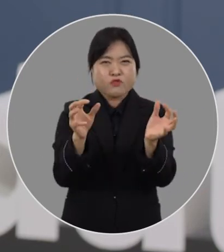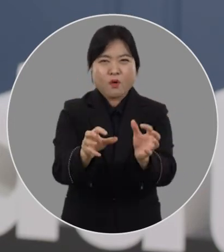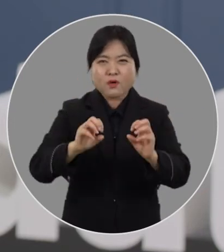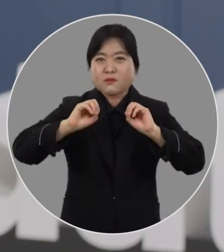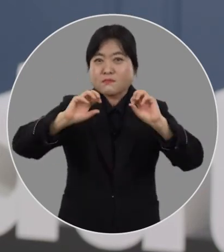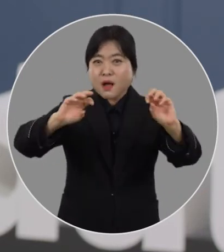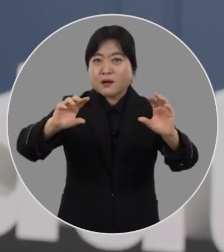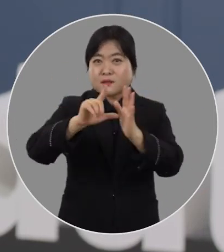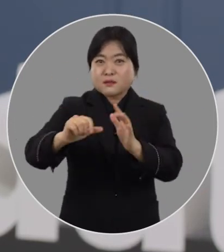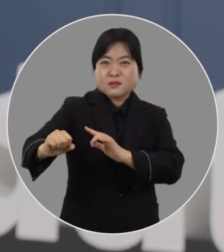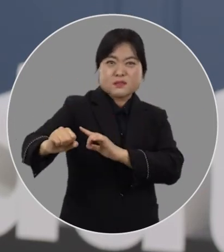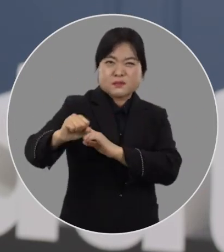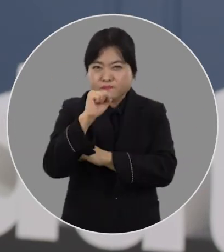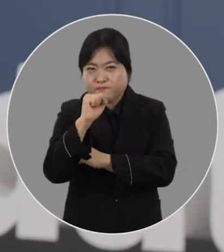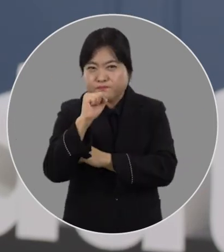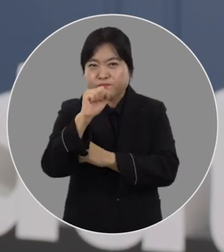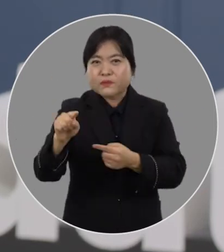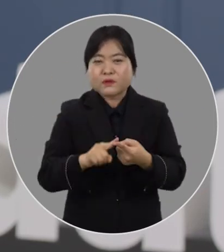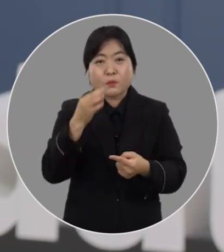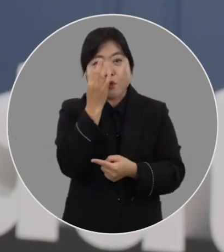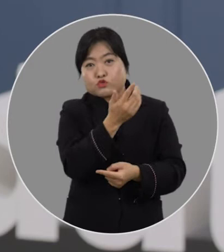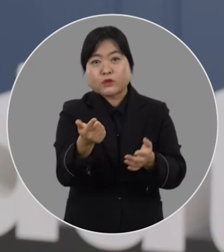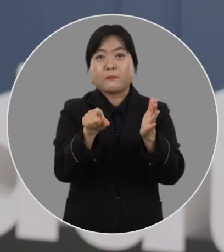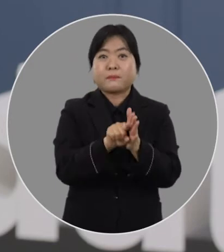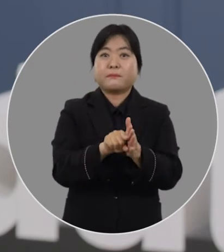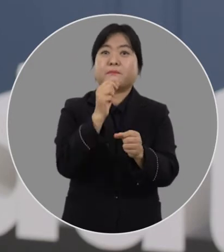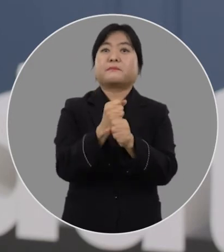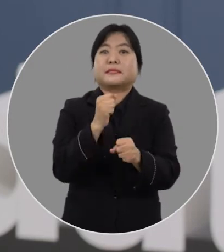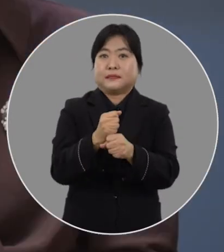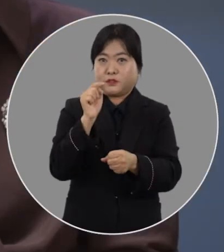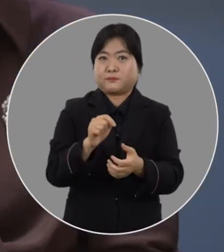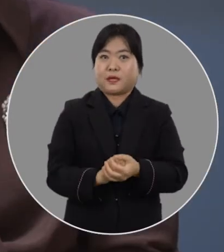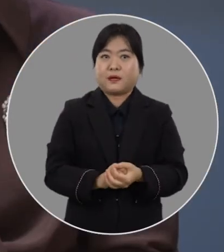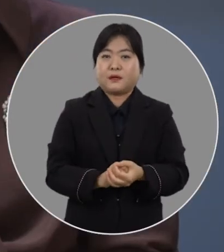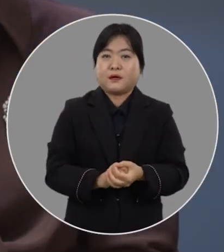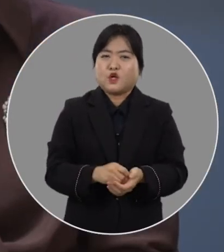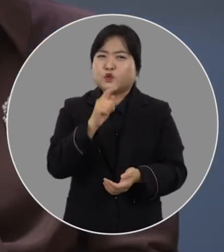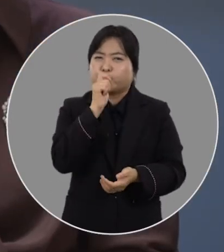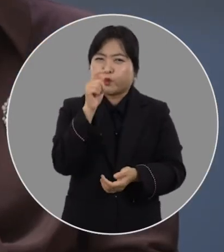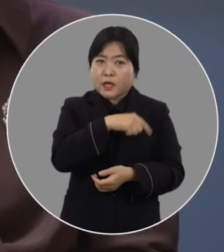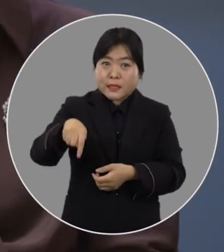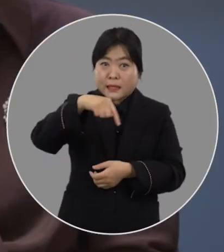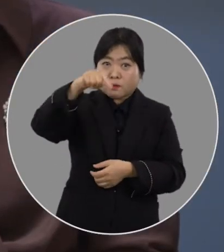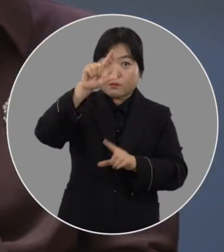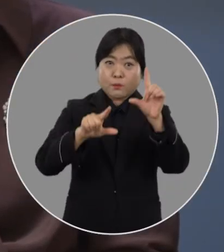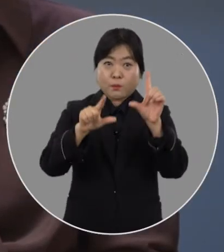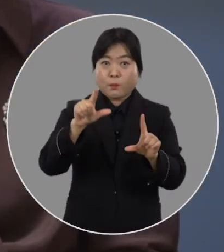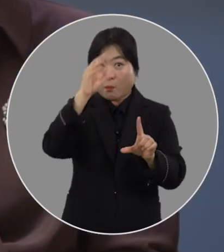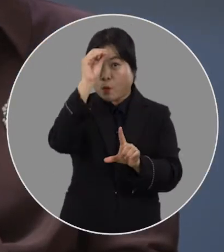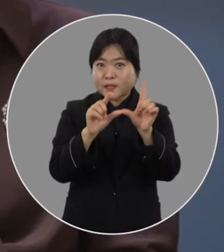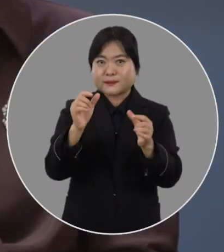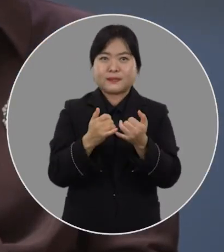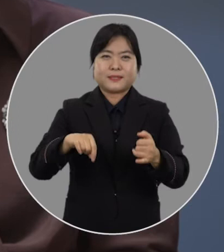데 강력한 영향력을 행사한다는 것을 보여주기 위해 만들어진 것입니다. 침묵의 나선 모델은